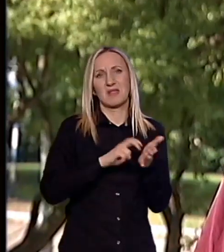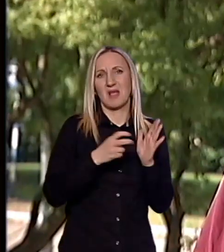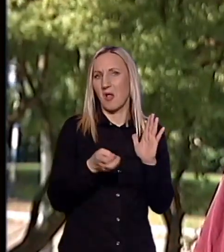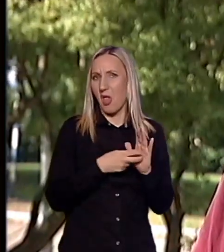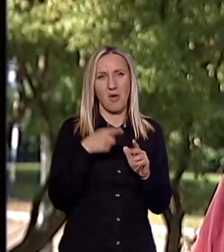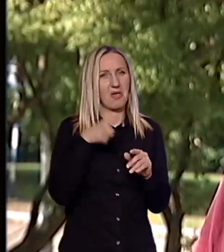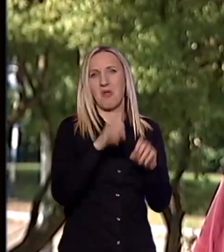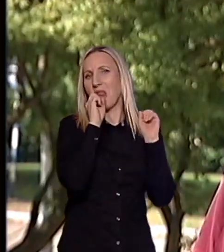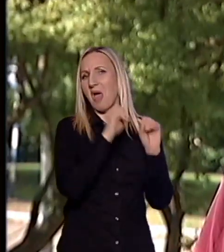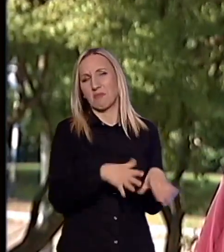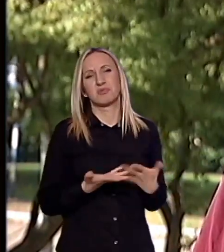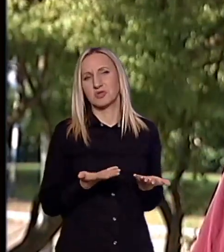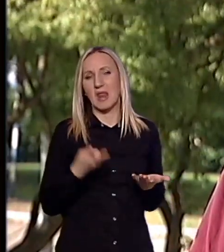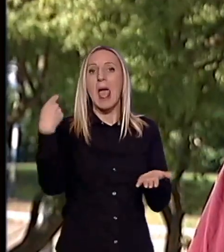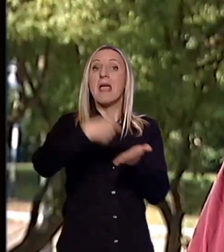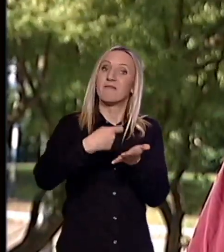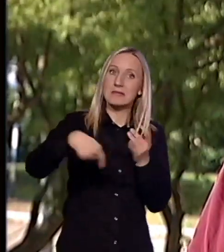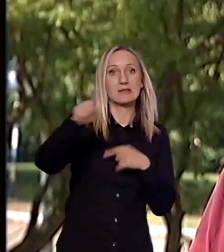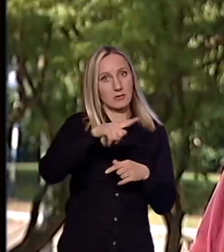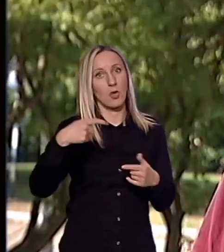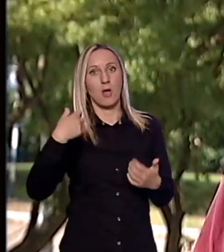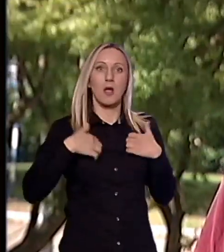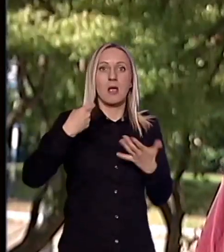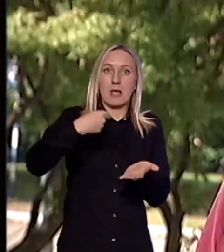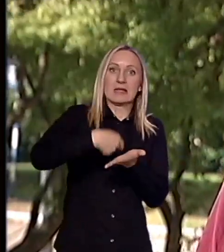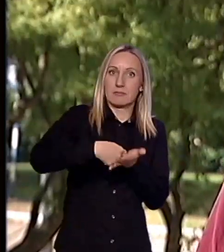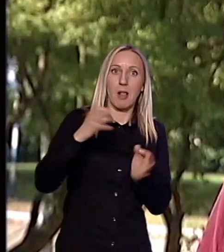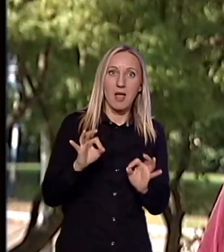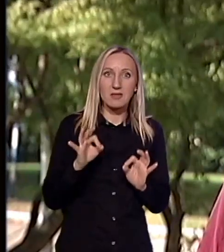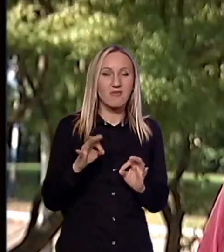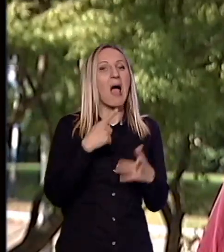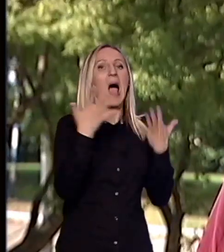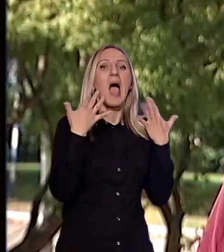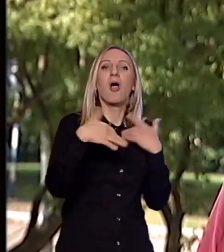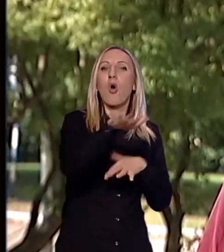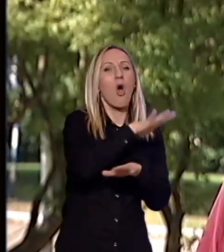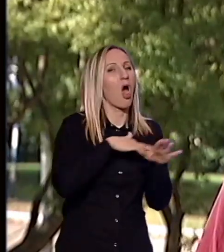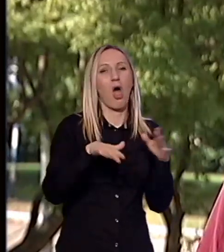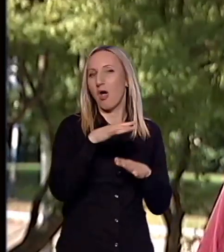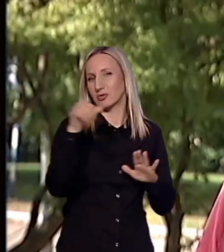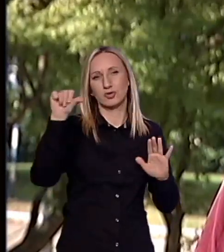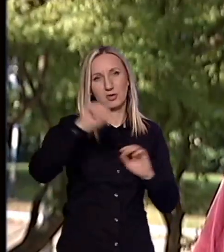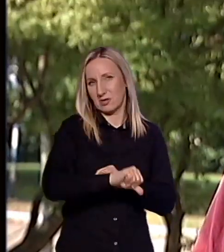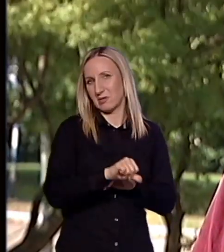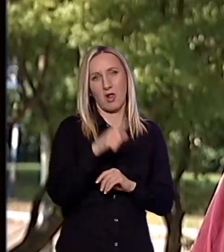je najisplativija, međutim ekološki ona je daleko od toga i ona se smatra